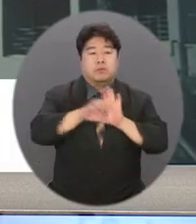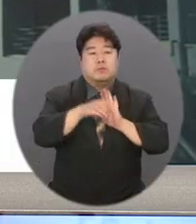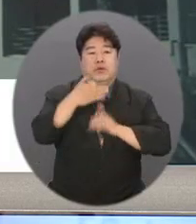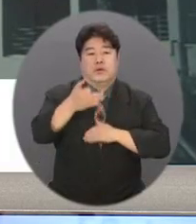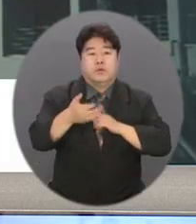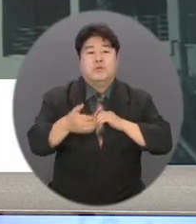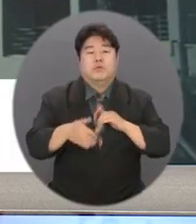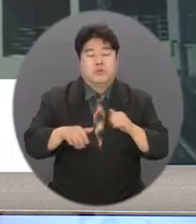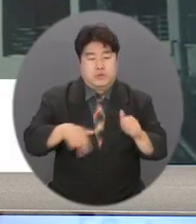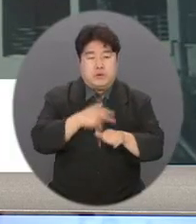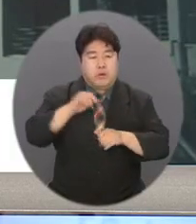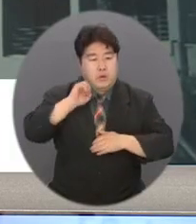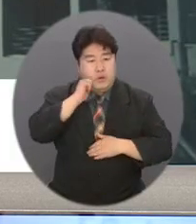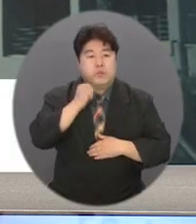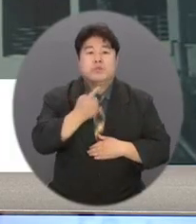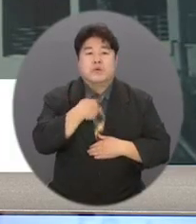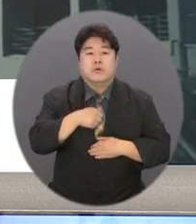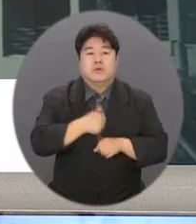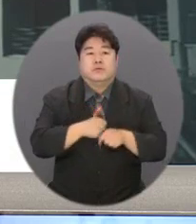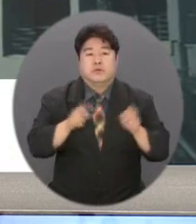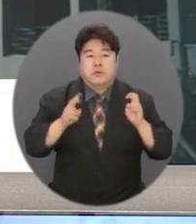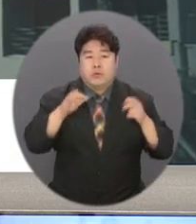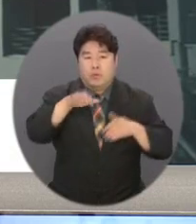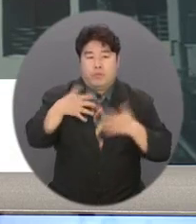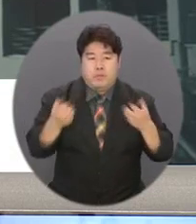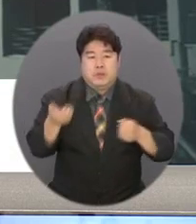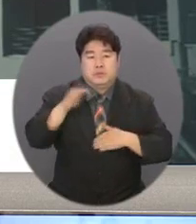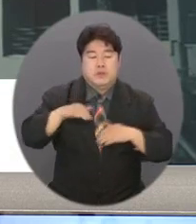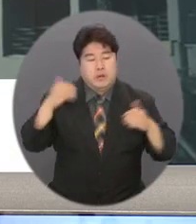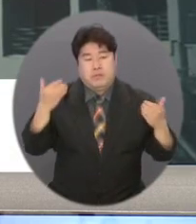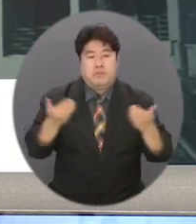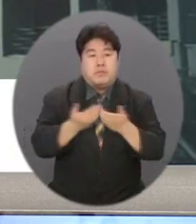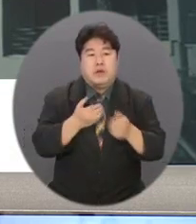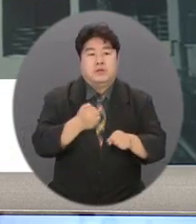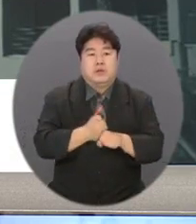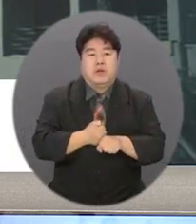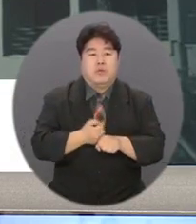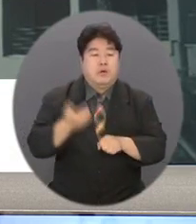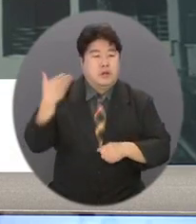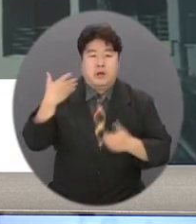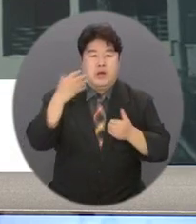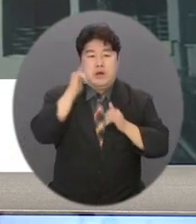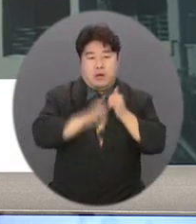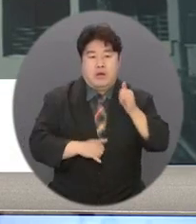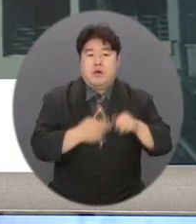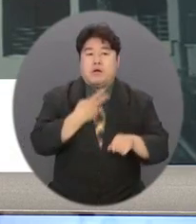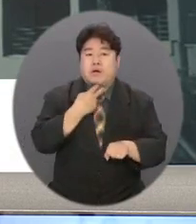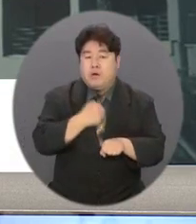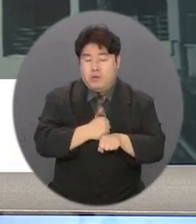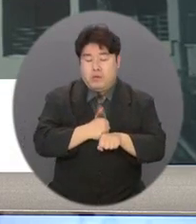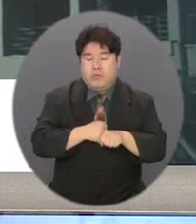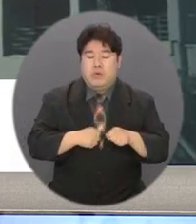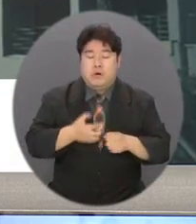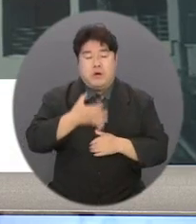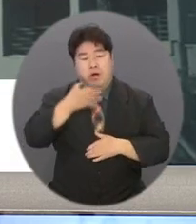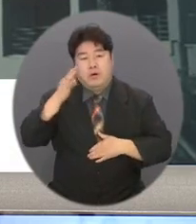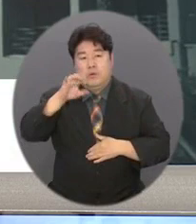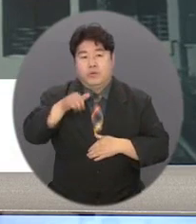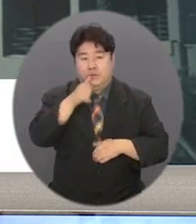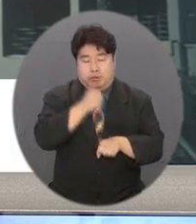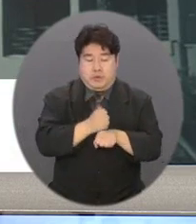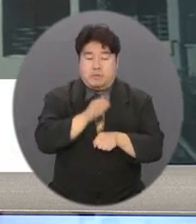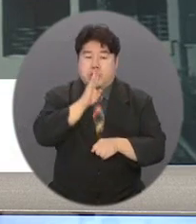상황으로 어려움을 겪는 사업장 들도 많지만 반대로 전례없는 호황을 누리는 곳들도 있습니다 바로